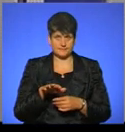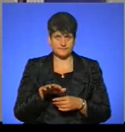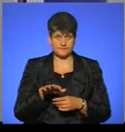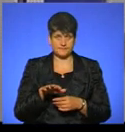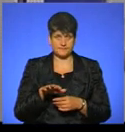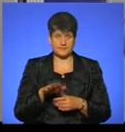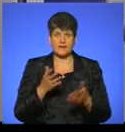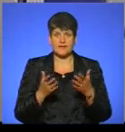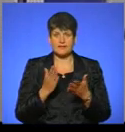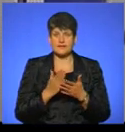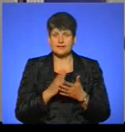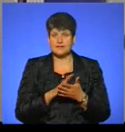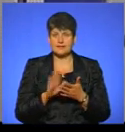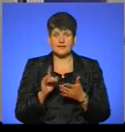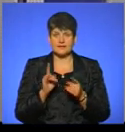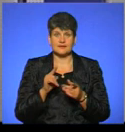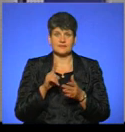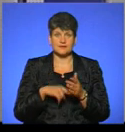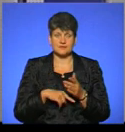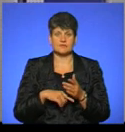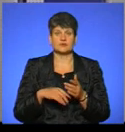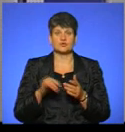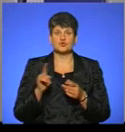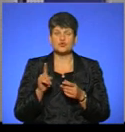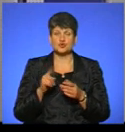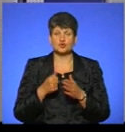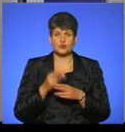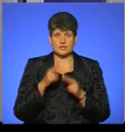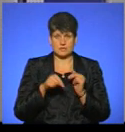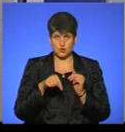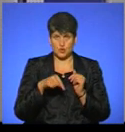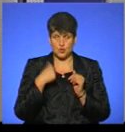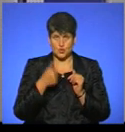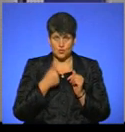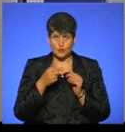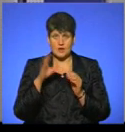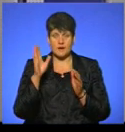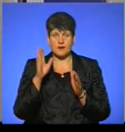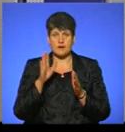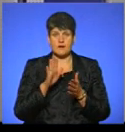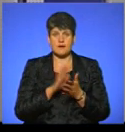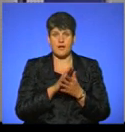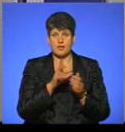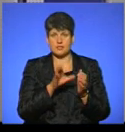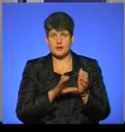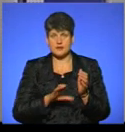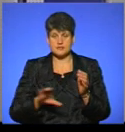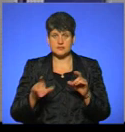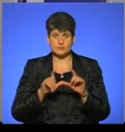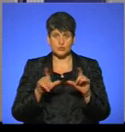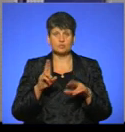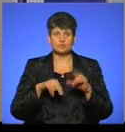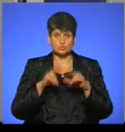не тільки сподівання, а тверде переконання, що до кінця цього року каналізаційні очисні споруди будуть збудовані.